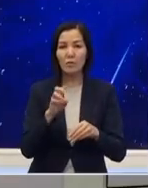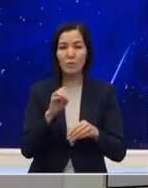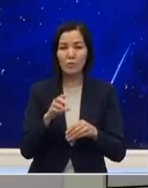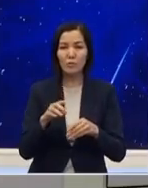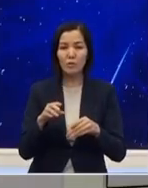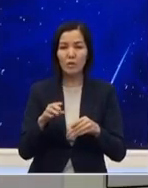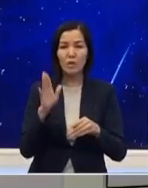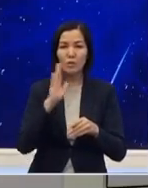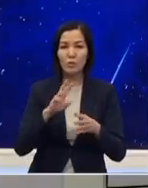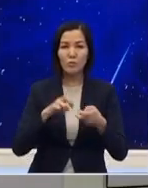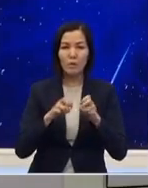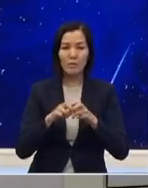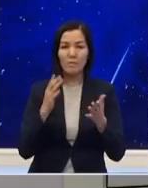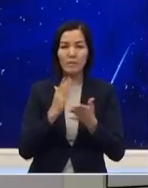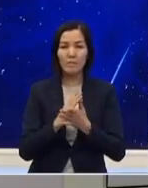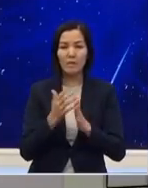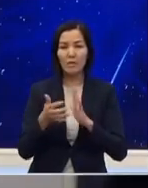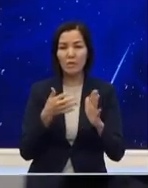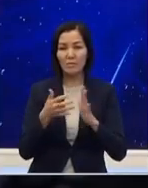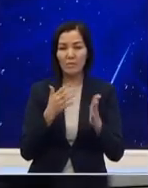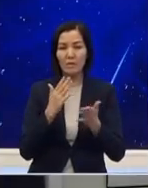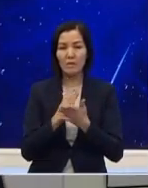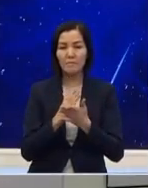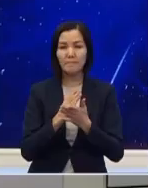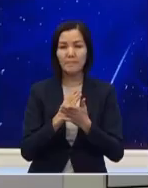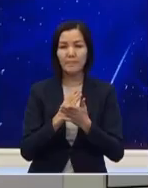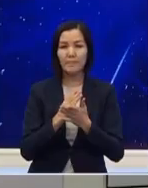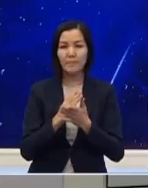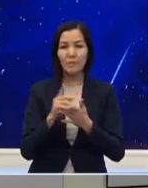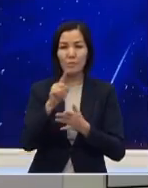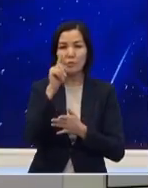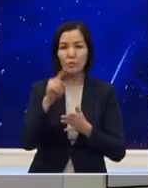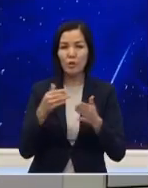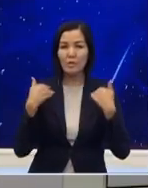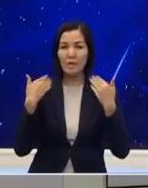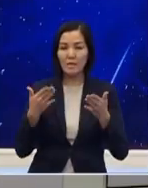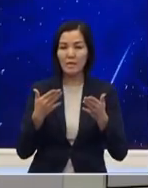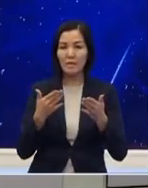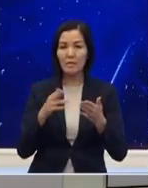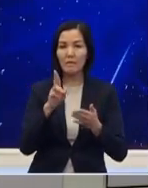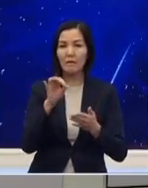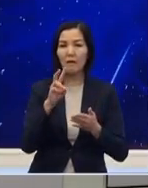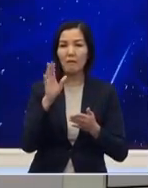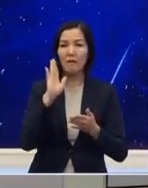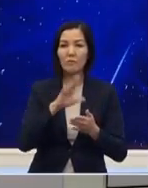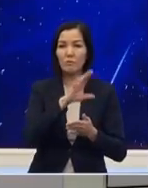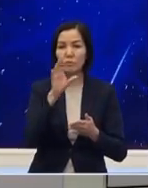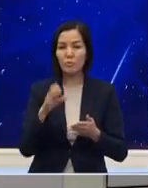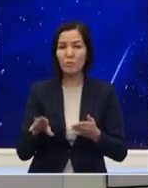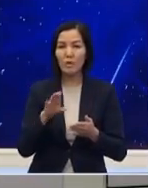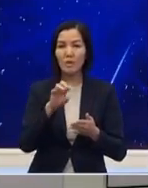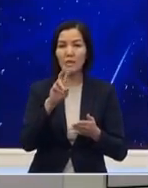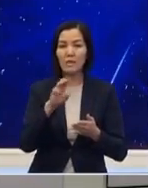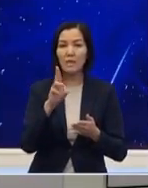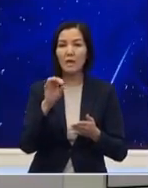су мәселесі кішкене проблема болған кейін осы сұрақты көтердік, жаңағы каналдардың су. Содан кейін Тентек өзені мен